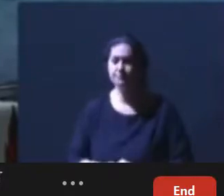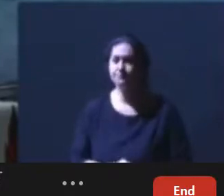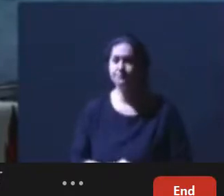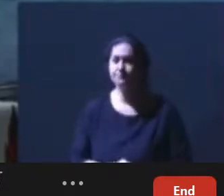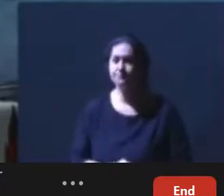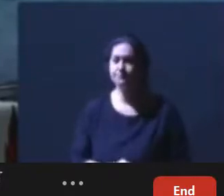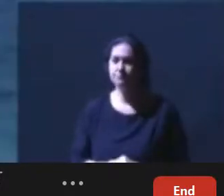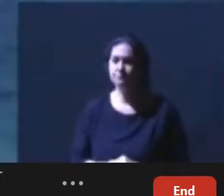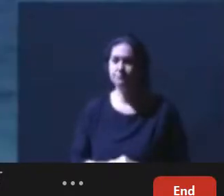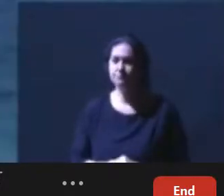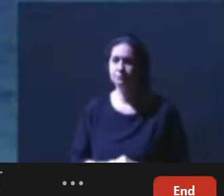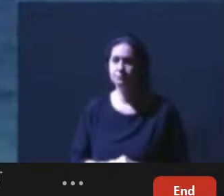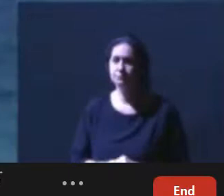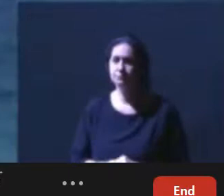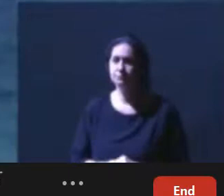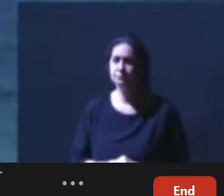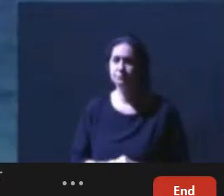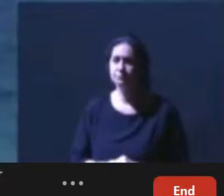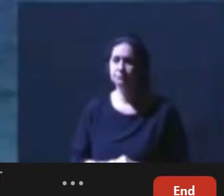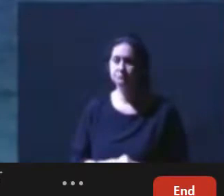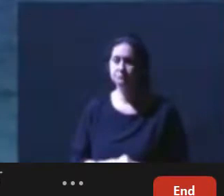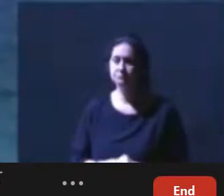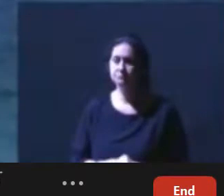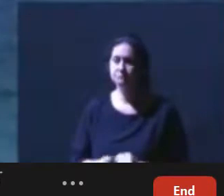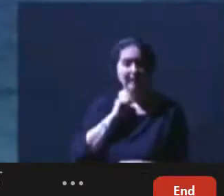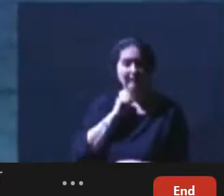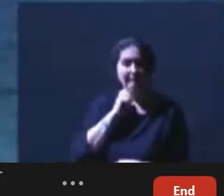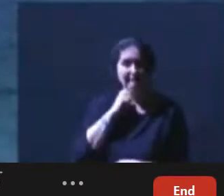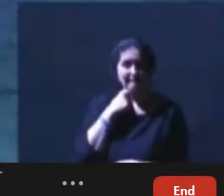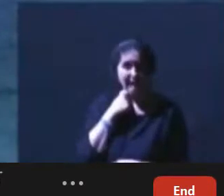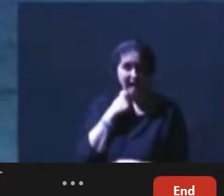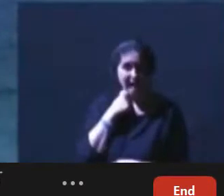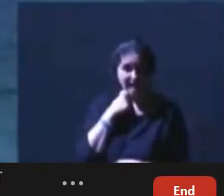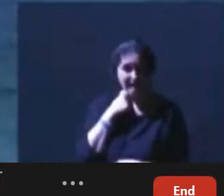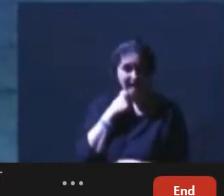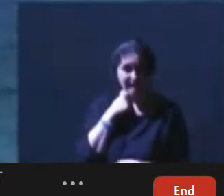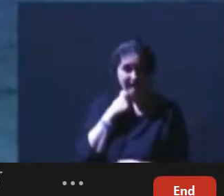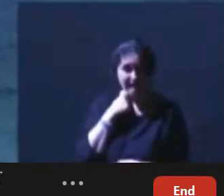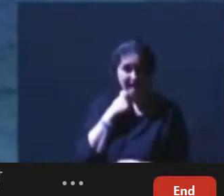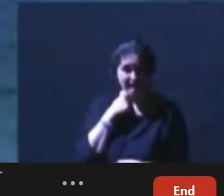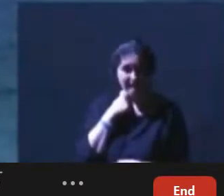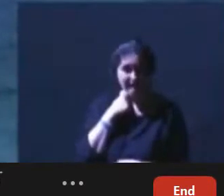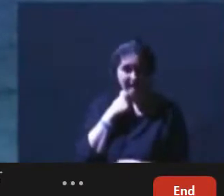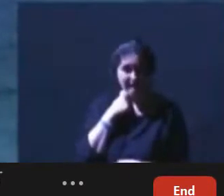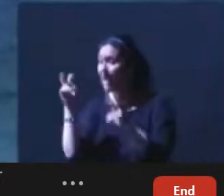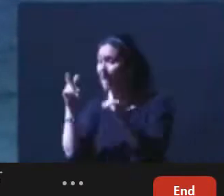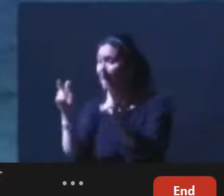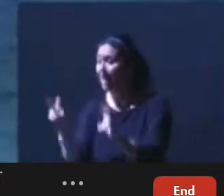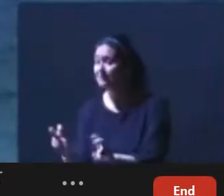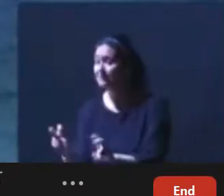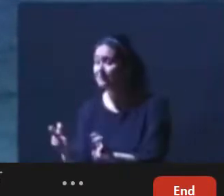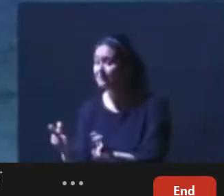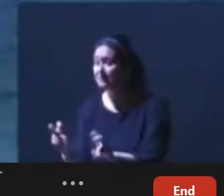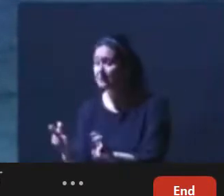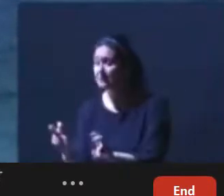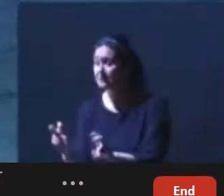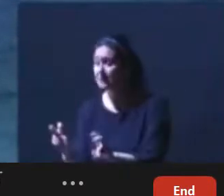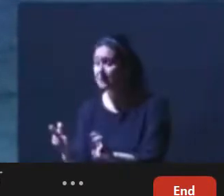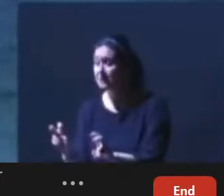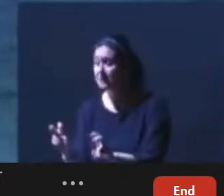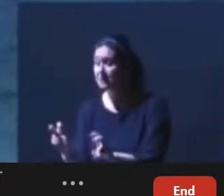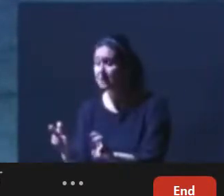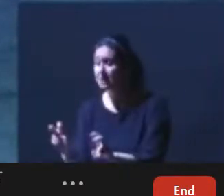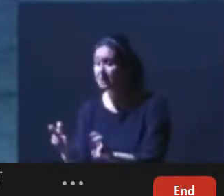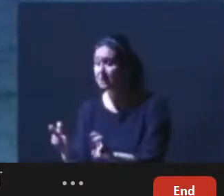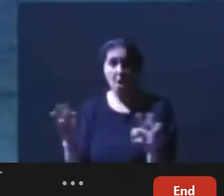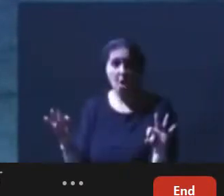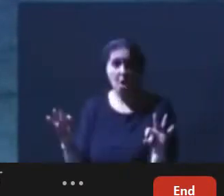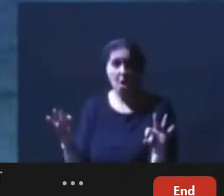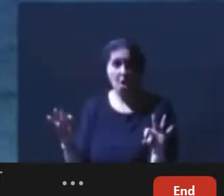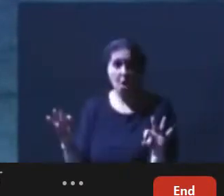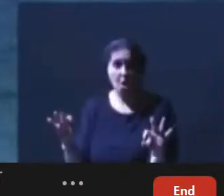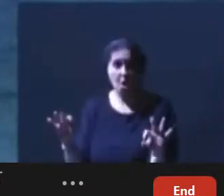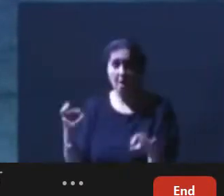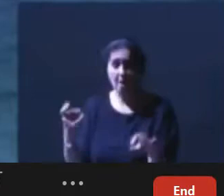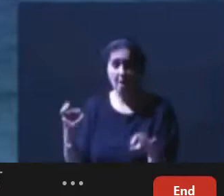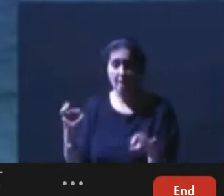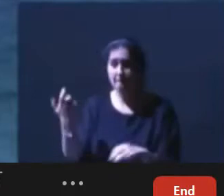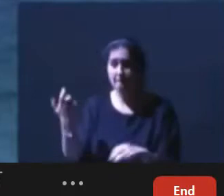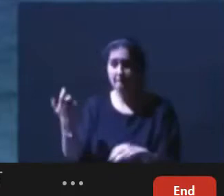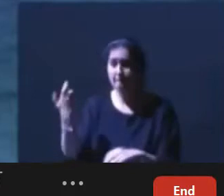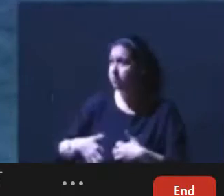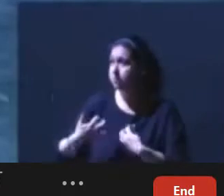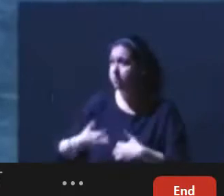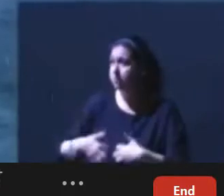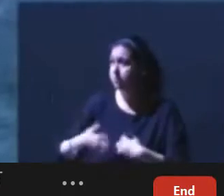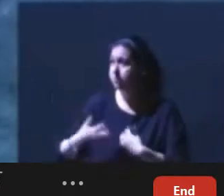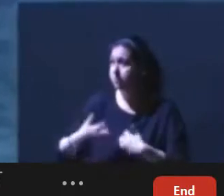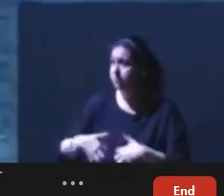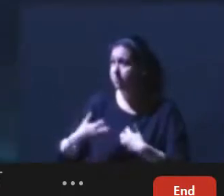được bỏ qua, và coi như chúng ta lại có được miễn phí, giả sử như thế. Thế nên như một cái máy như vậy nó xuất hiện ở chỗ